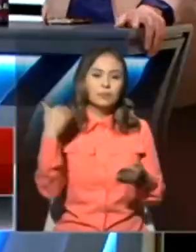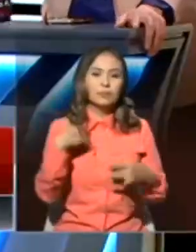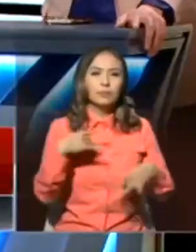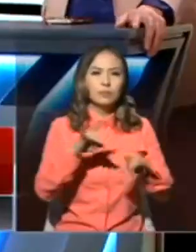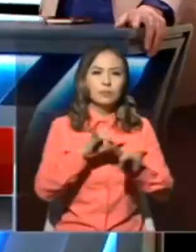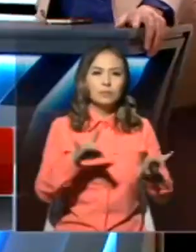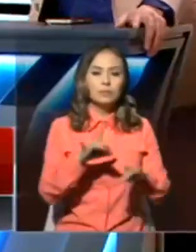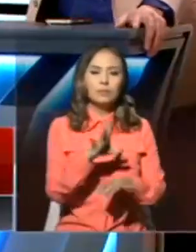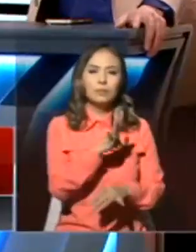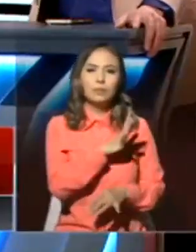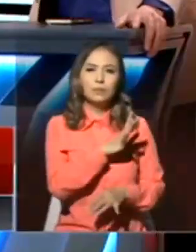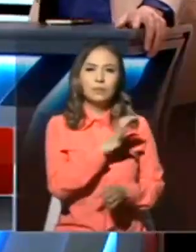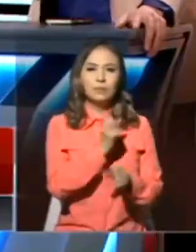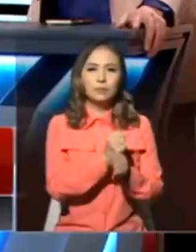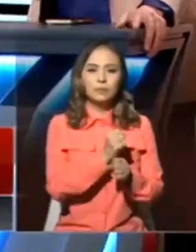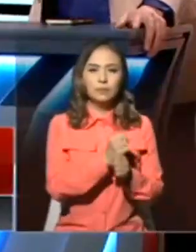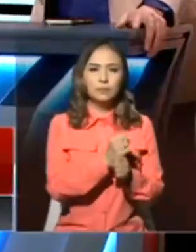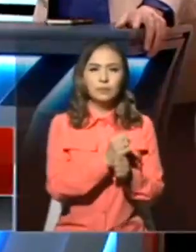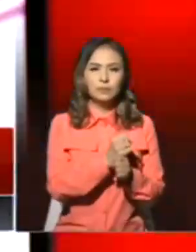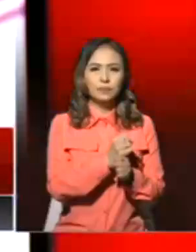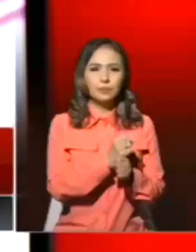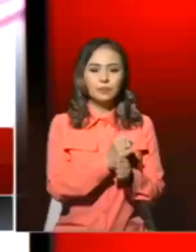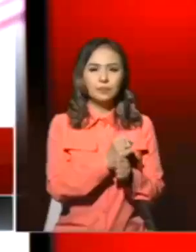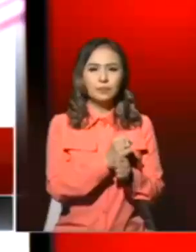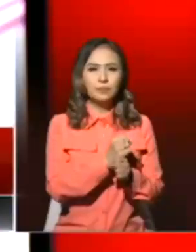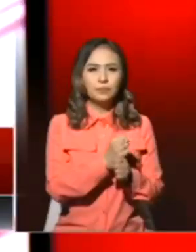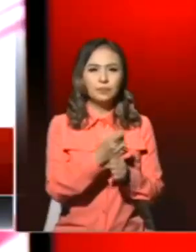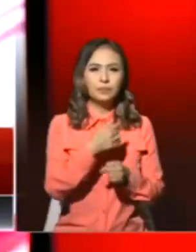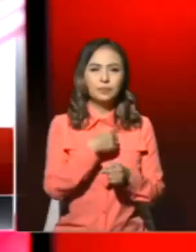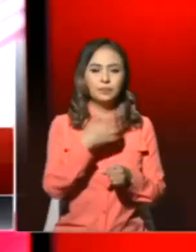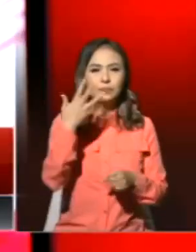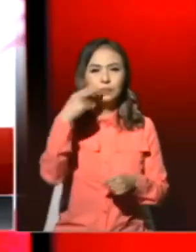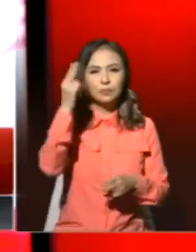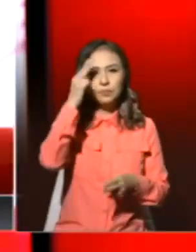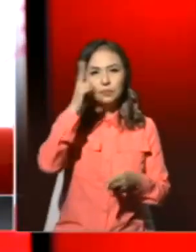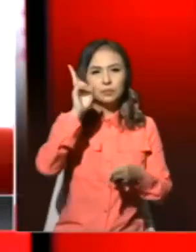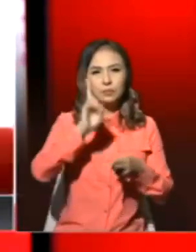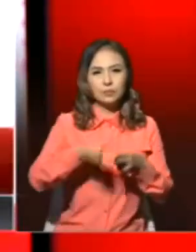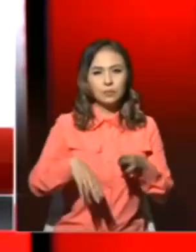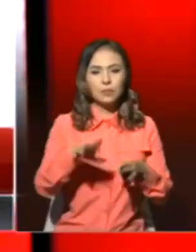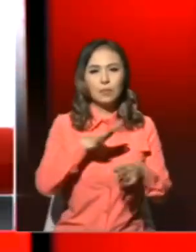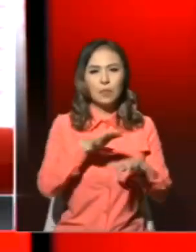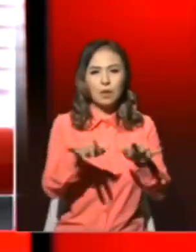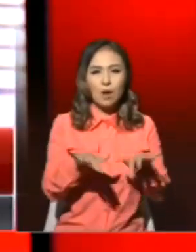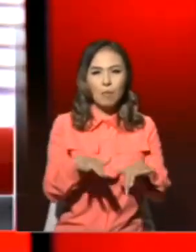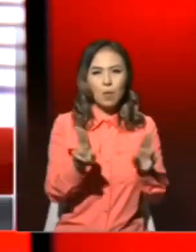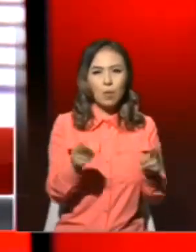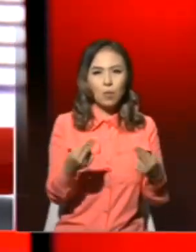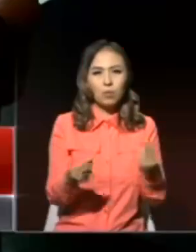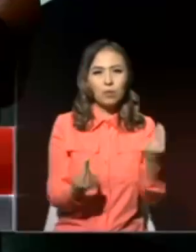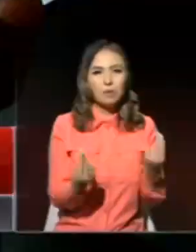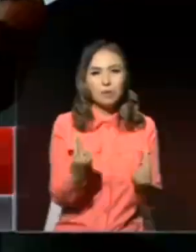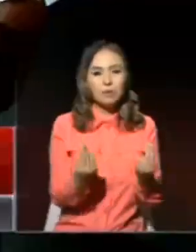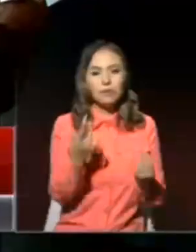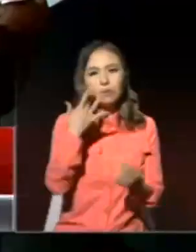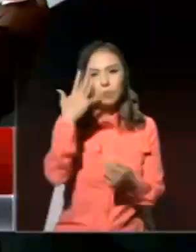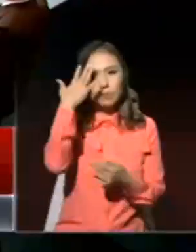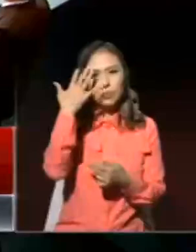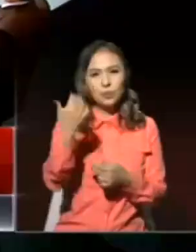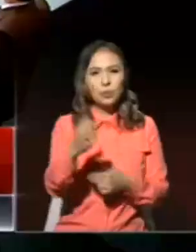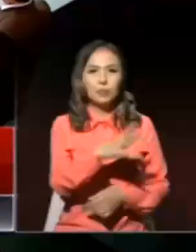мен компьютерді құлып деген болушы еді. Бұрын балаларды мен сабақтан кейін шығып сол компьютердің құлыпта отыратынбыз.